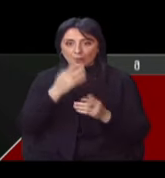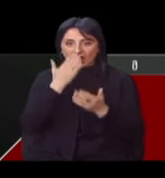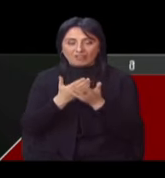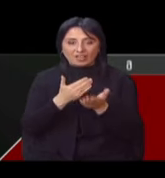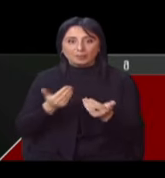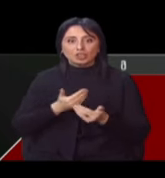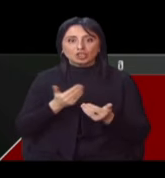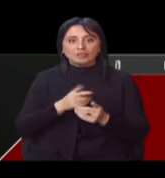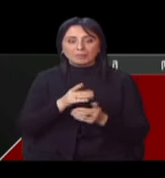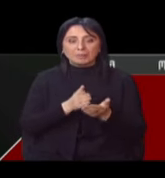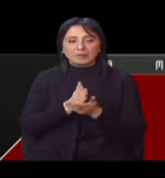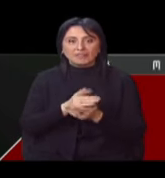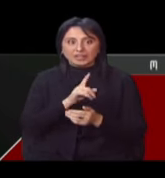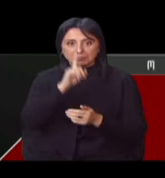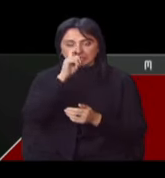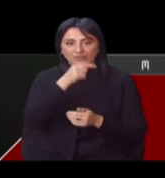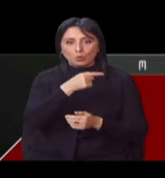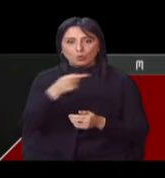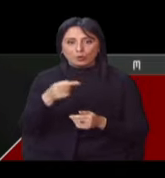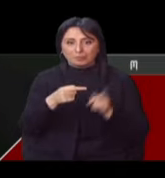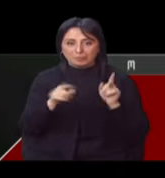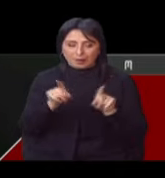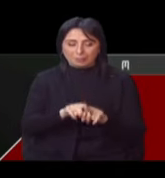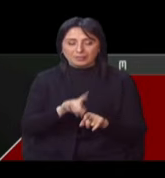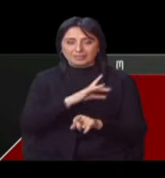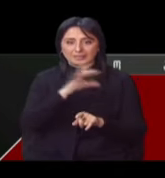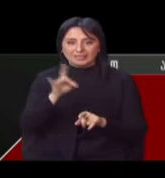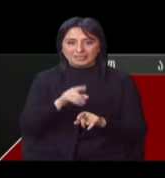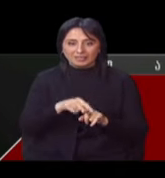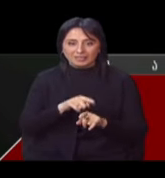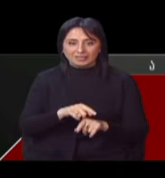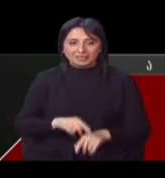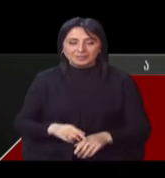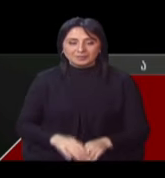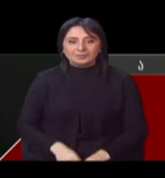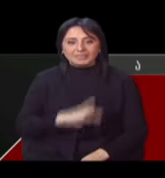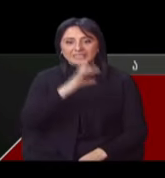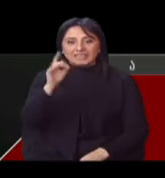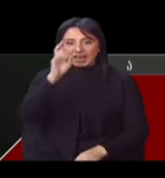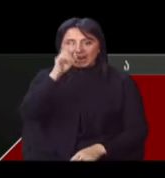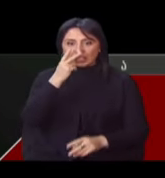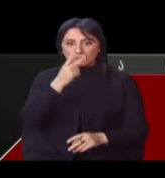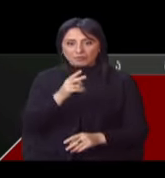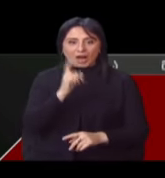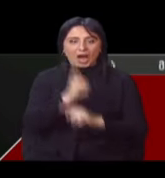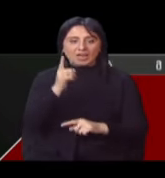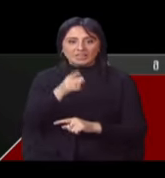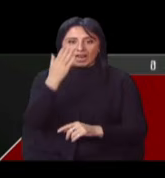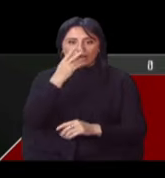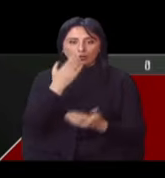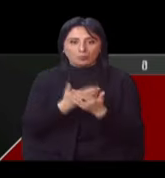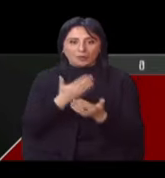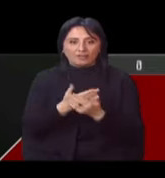განახებდა, რომლის მიმართ მძაფრად უარყოფით და ნეგატიურ დამოკიდებულებას არასდროს მალავდა. საბჭოთა ხელისუფლებამ აკრძალა მისი